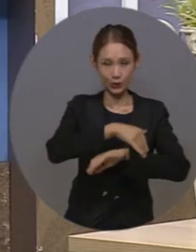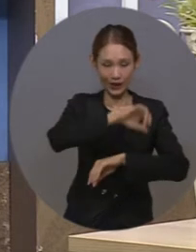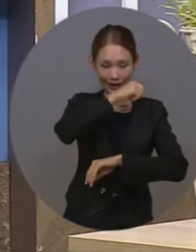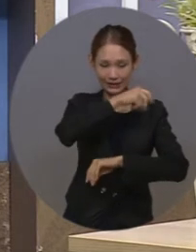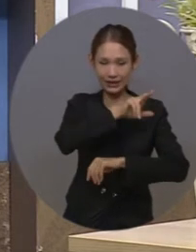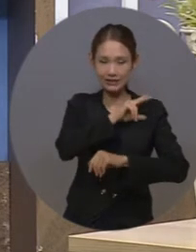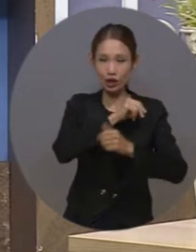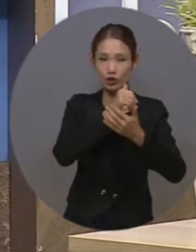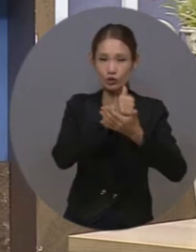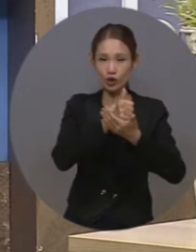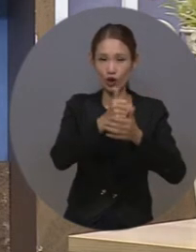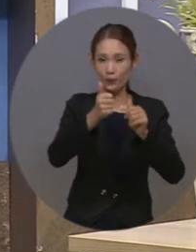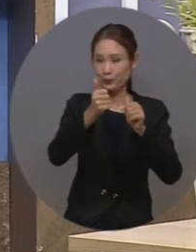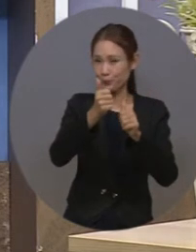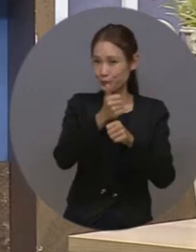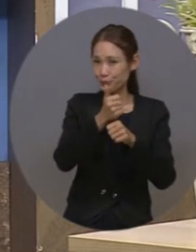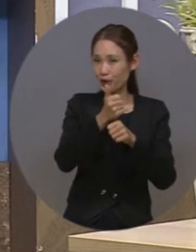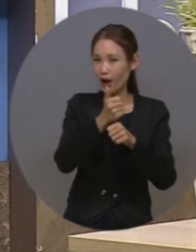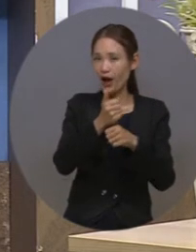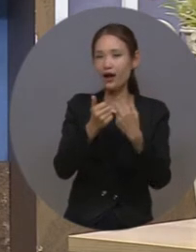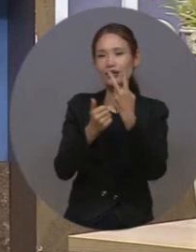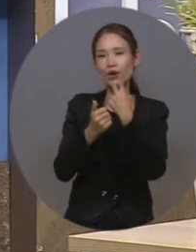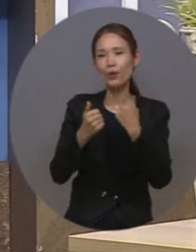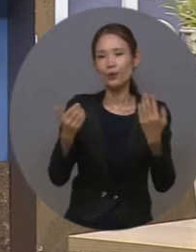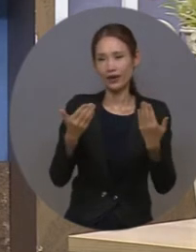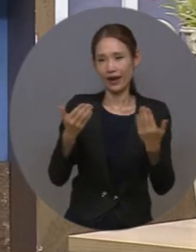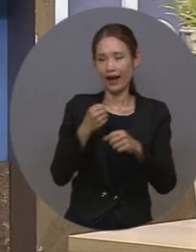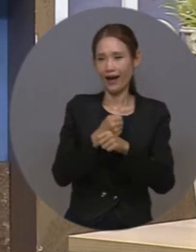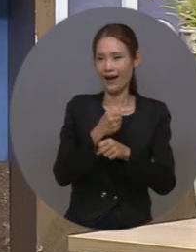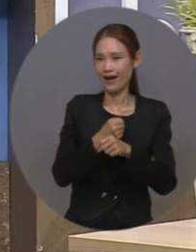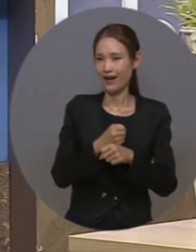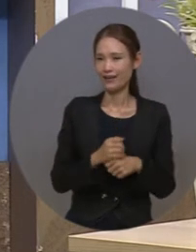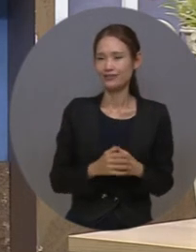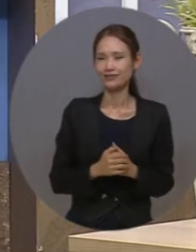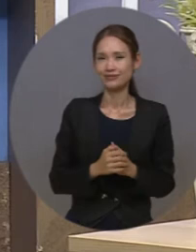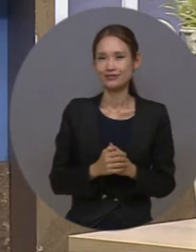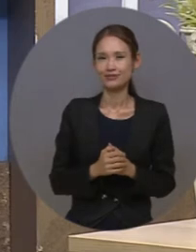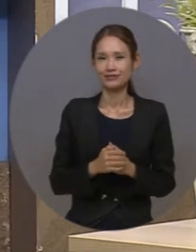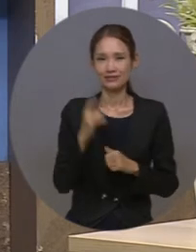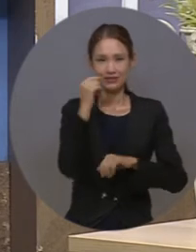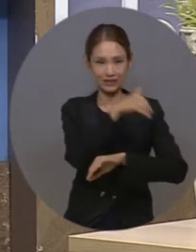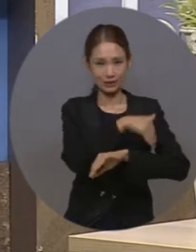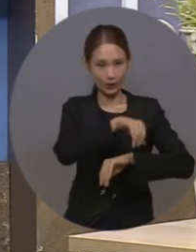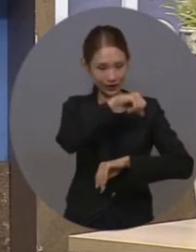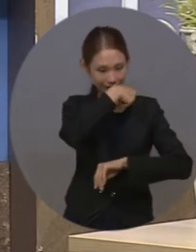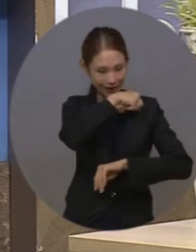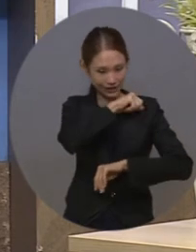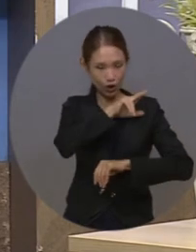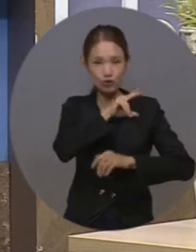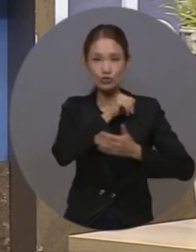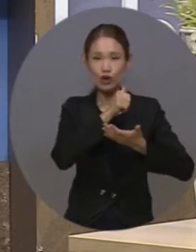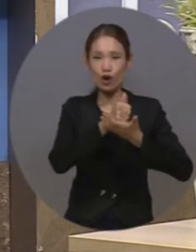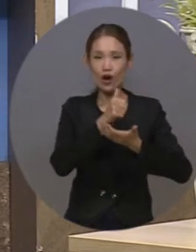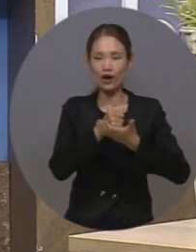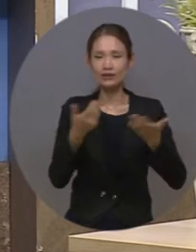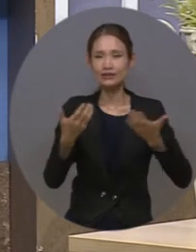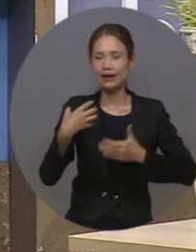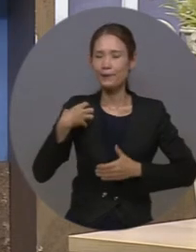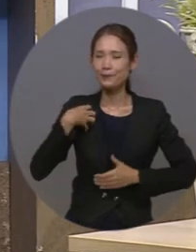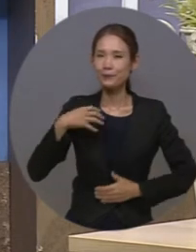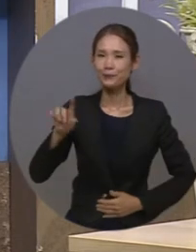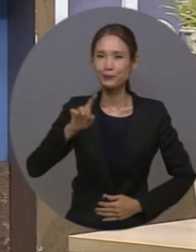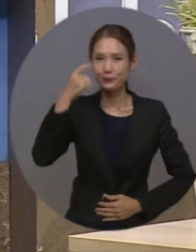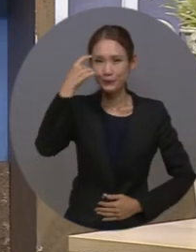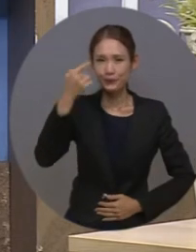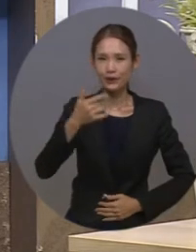기획재정위원회의 부위원장직도 네네. 함께 역임을 하고 계시는데요. 이 기획재정위원회에서는 좀 어떤 일들을